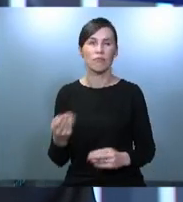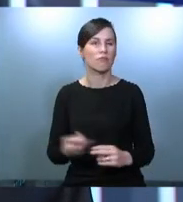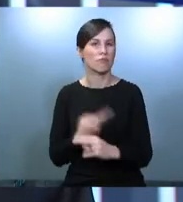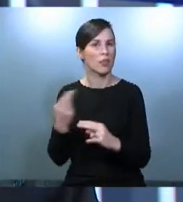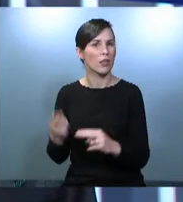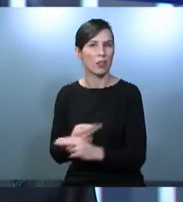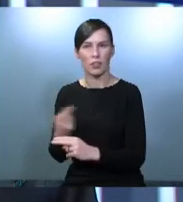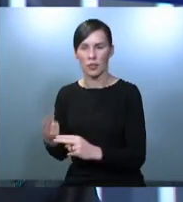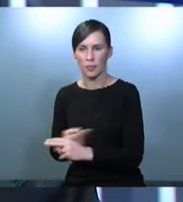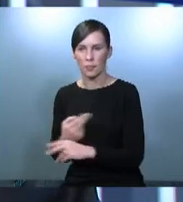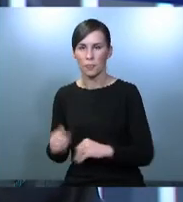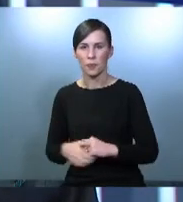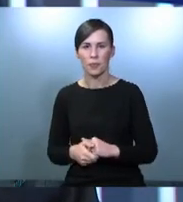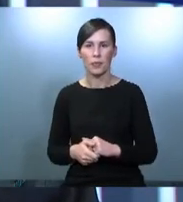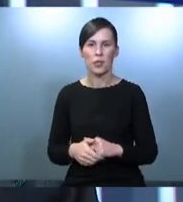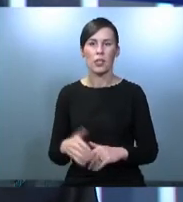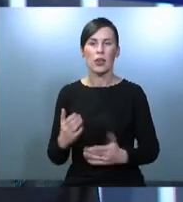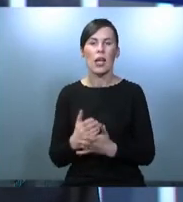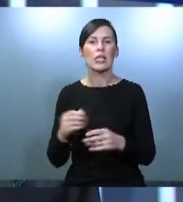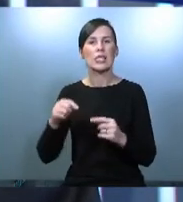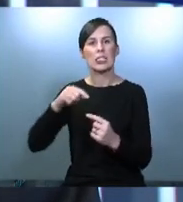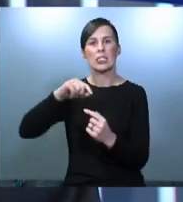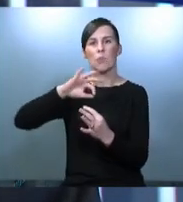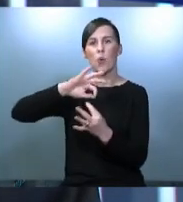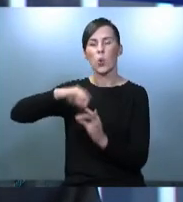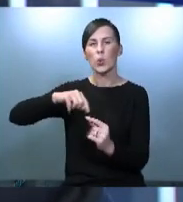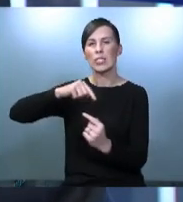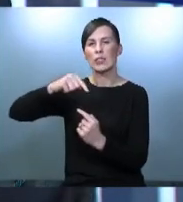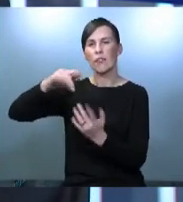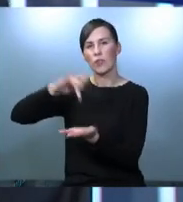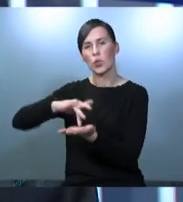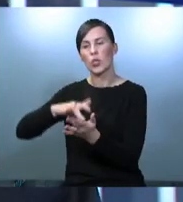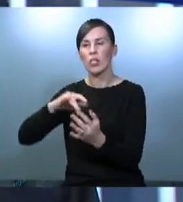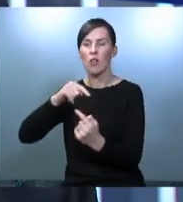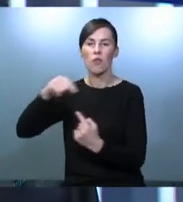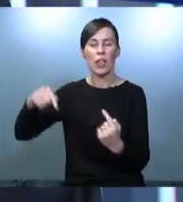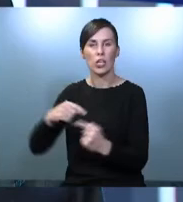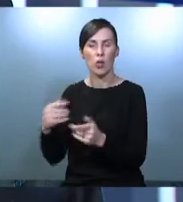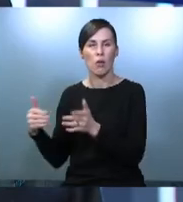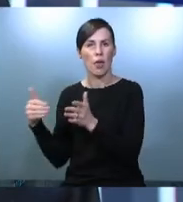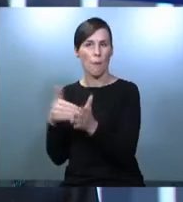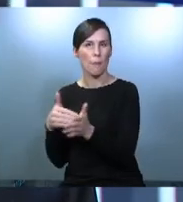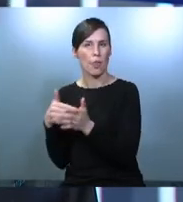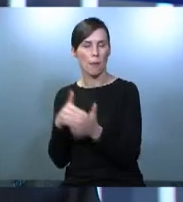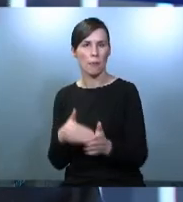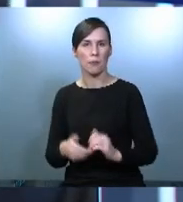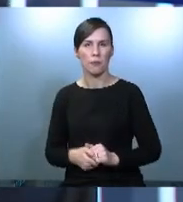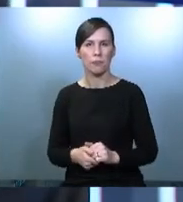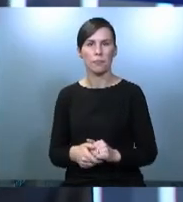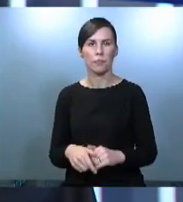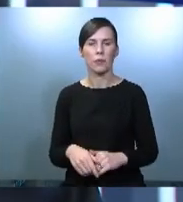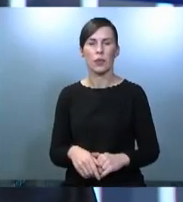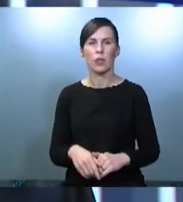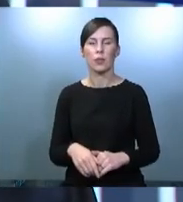su dar viena problema, tai smulkaus ir vidutinio verslo rėmimas. Toj vietoje aš sutinku su tuo, kad, reiškia,